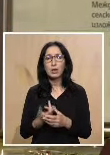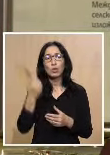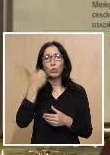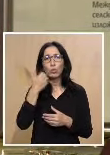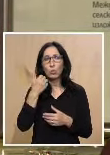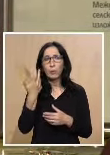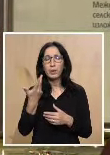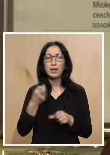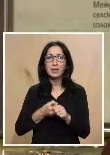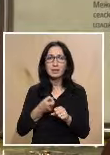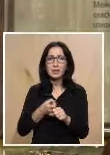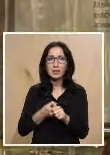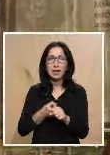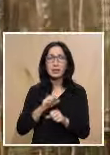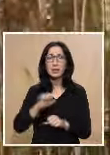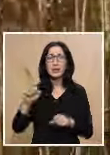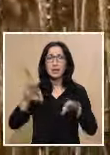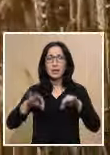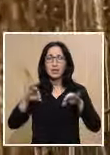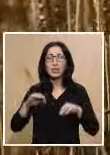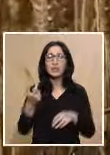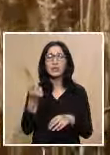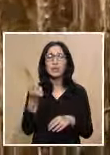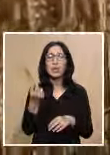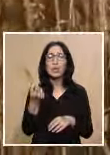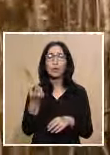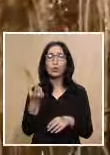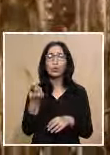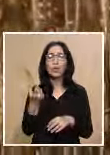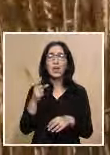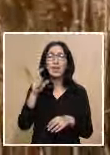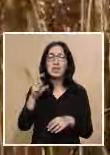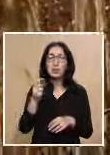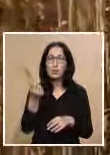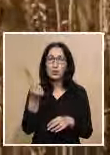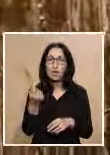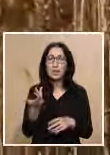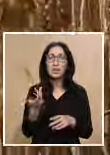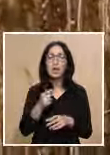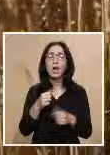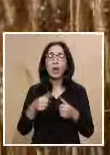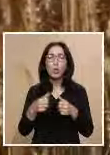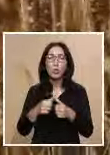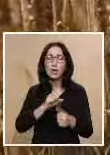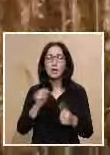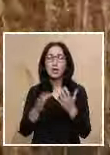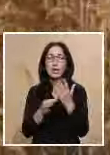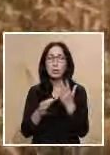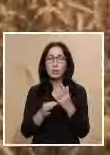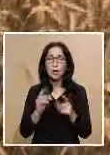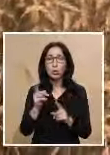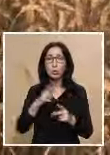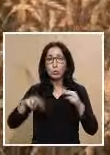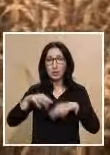с доста добре създадени и качествени сортове – пшеница, люцерна и лоза, които са и най-търсени